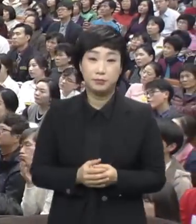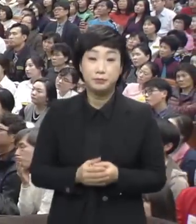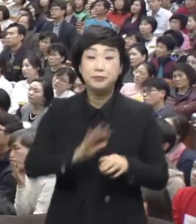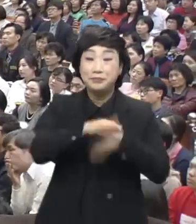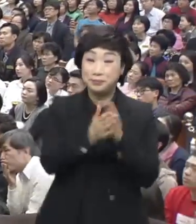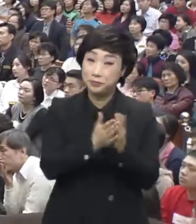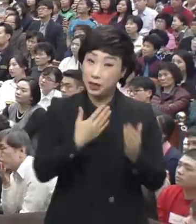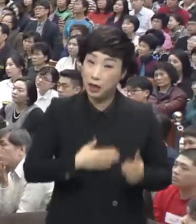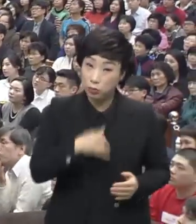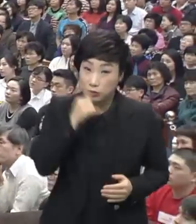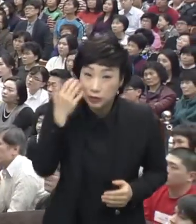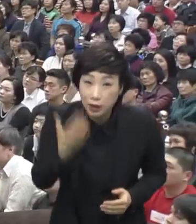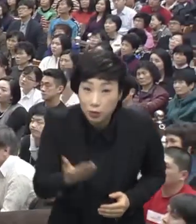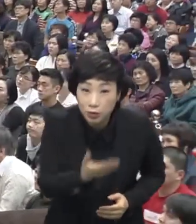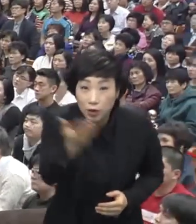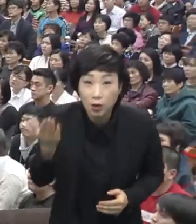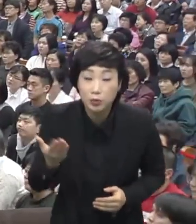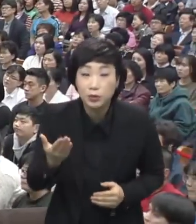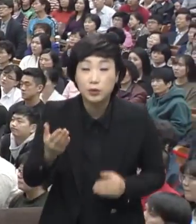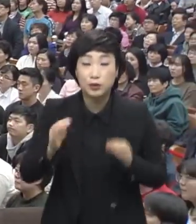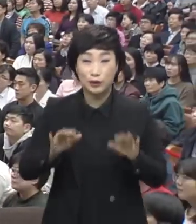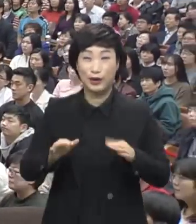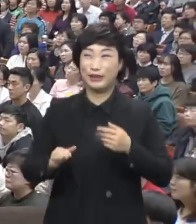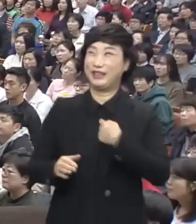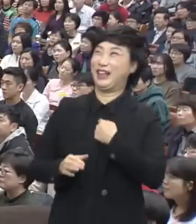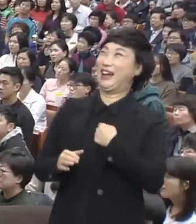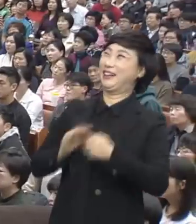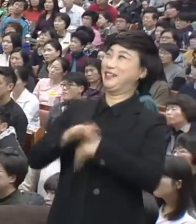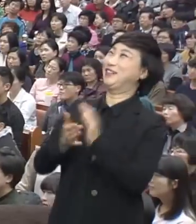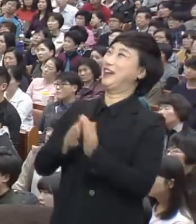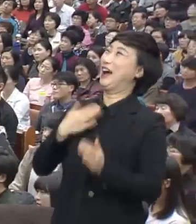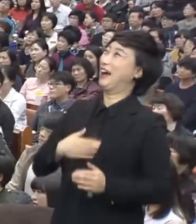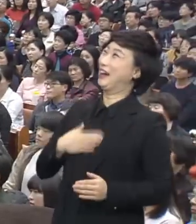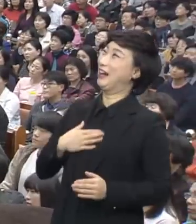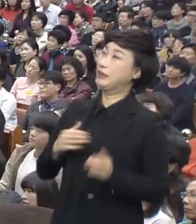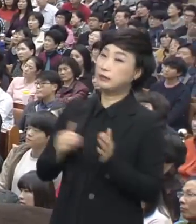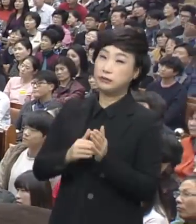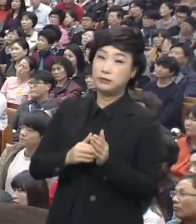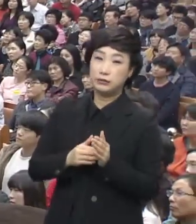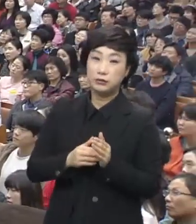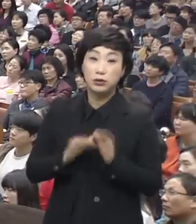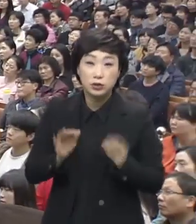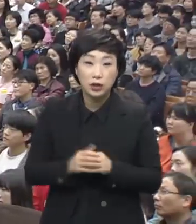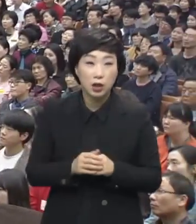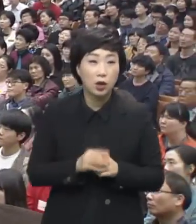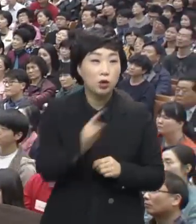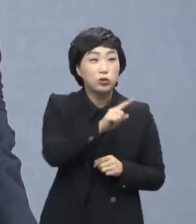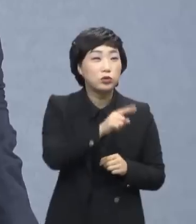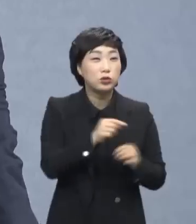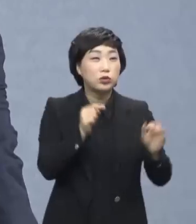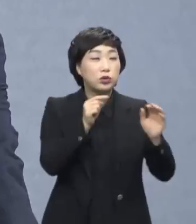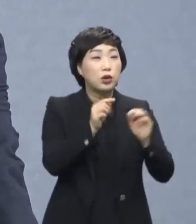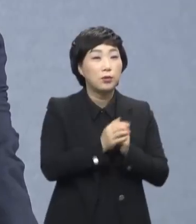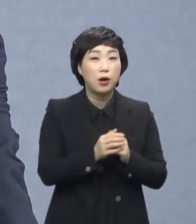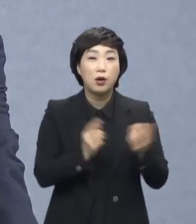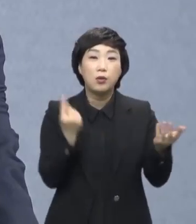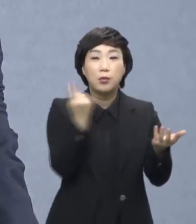성경은 아느냐. 근데 나는 성경을 압니다. 이제 밖에 나갔어.